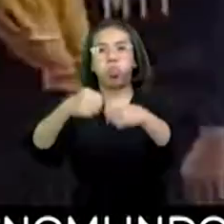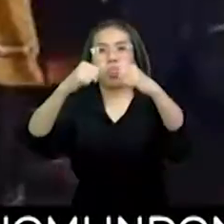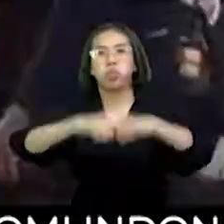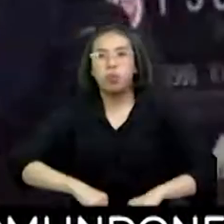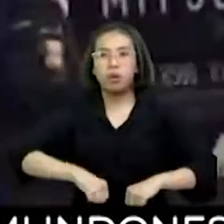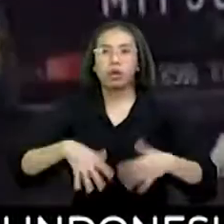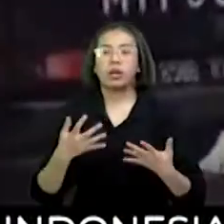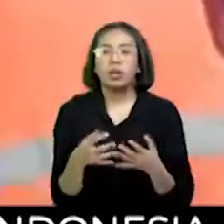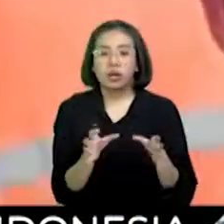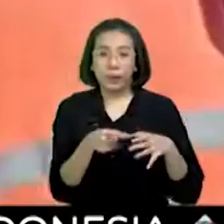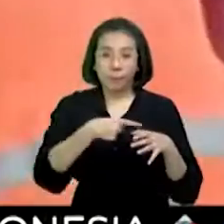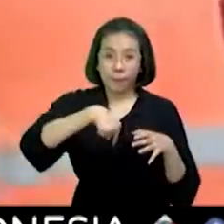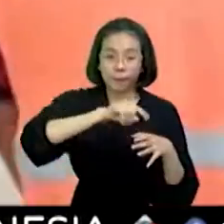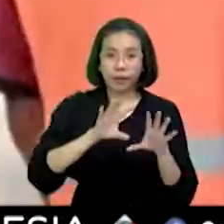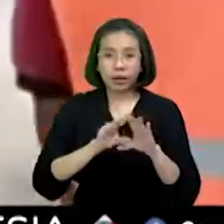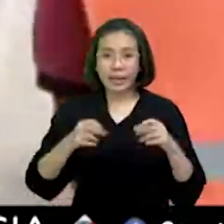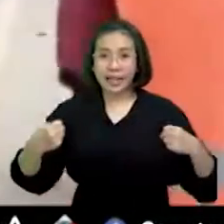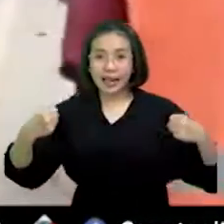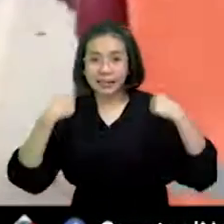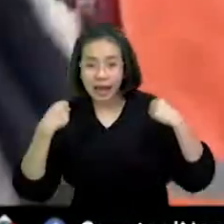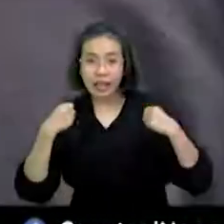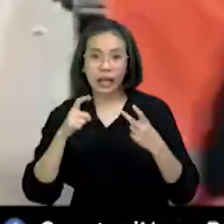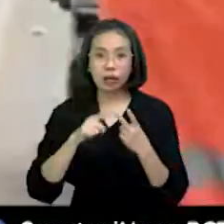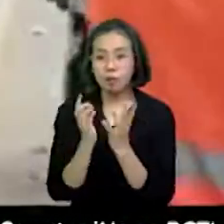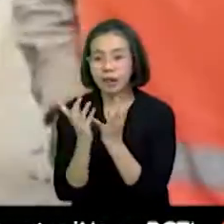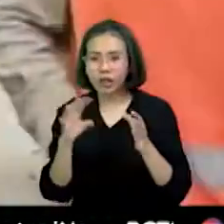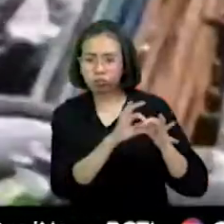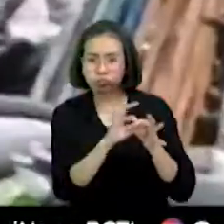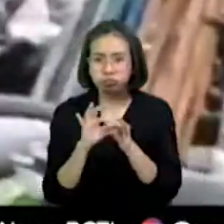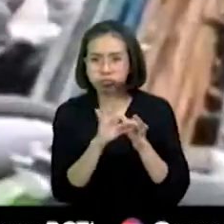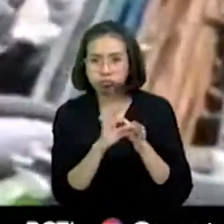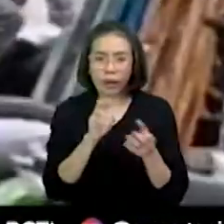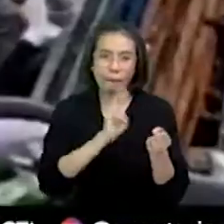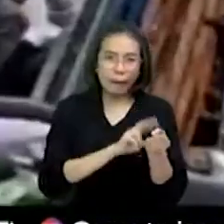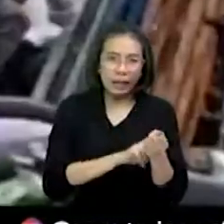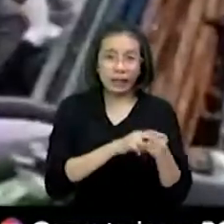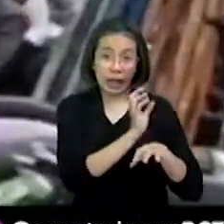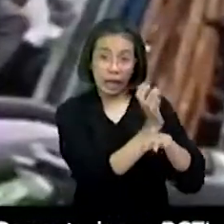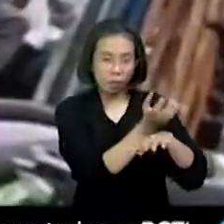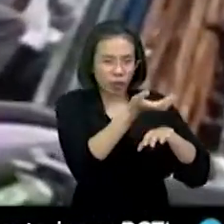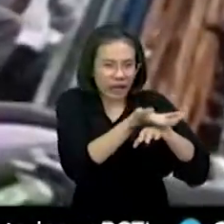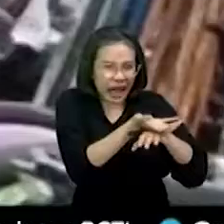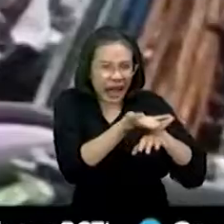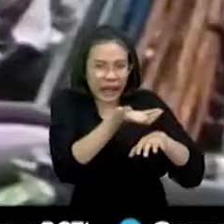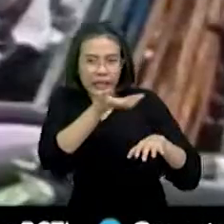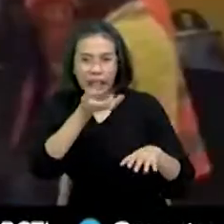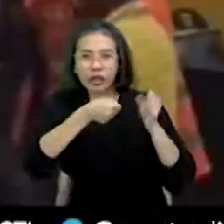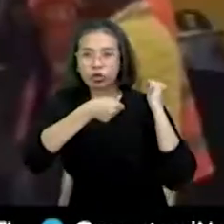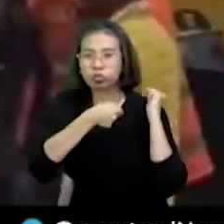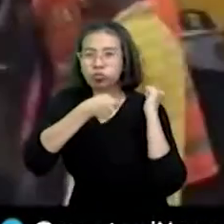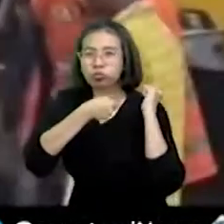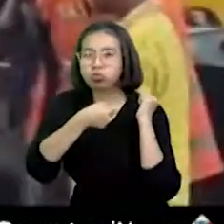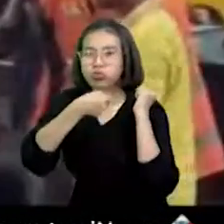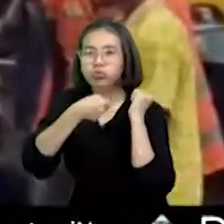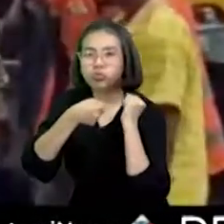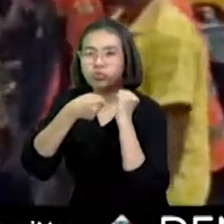Dibantu tim medis PSC 119 Palopo dan warga sekitar, pasien dikeluarkan dari ambulans pengantar kemudian diseberangkan lalu kembali